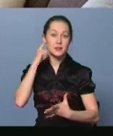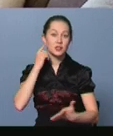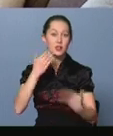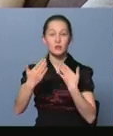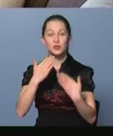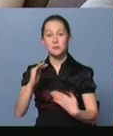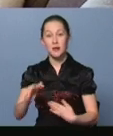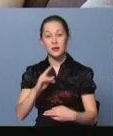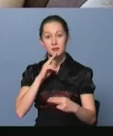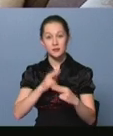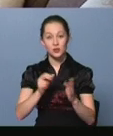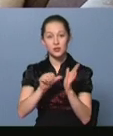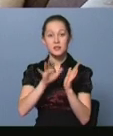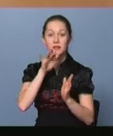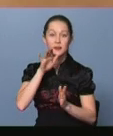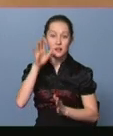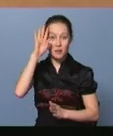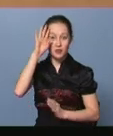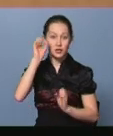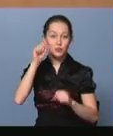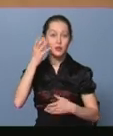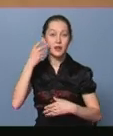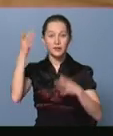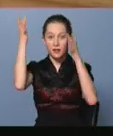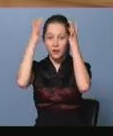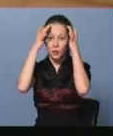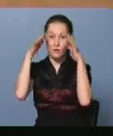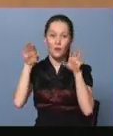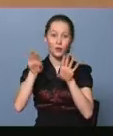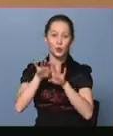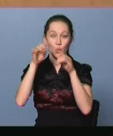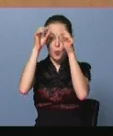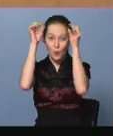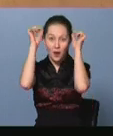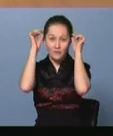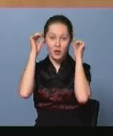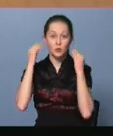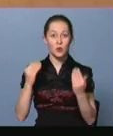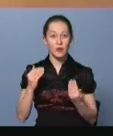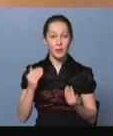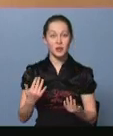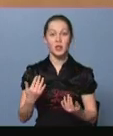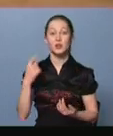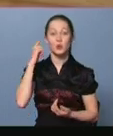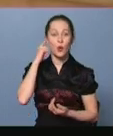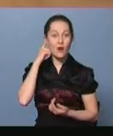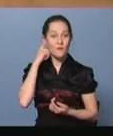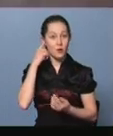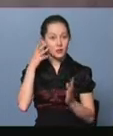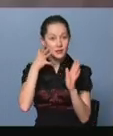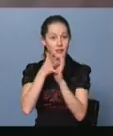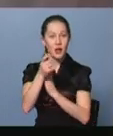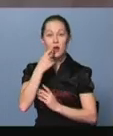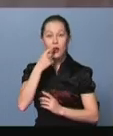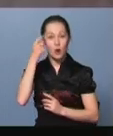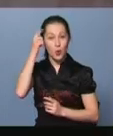маленькой сестренкой шестилетний мальчик может только, когда наденет на голову вот такую повязку – современный слуховой аппарат костной проводимости.